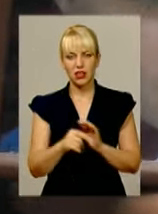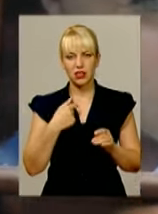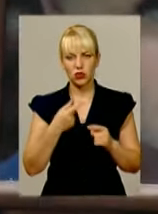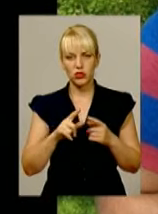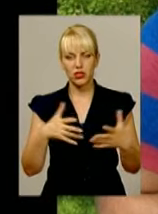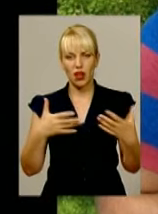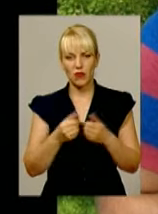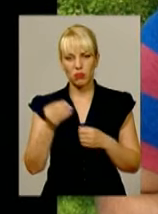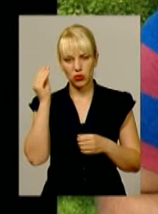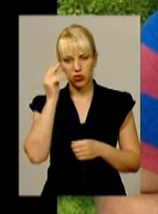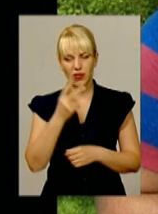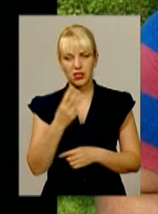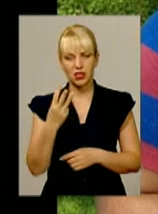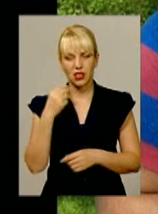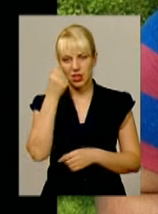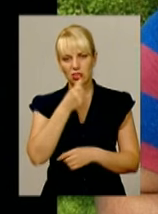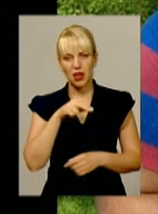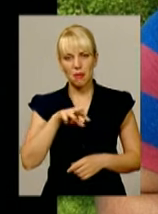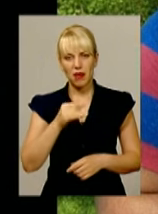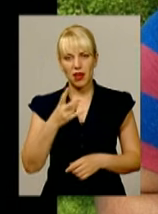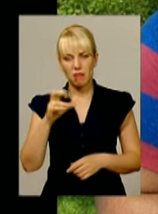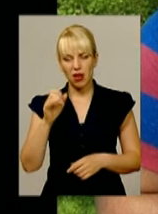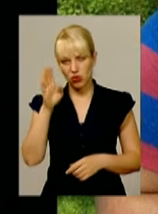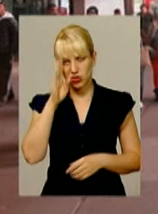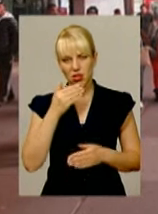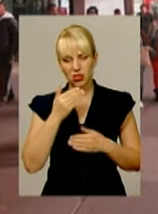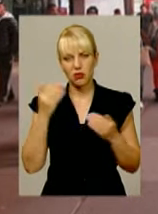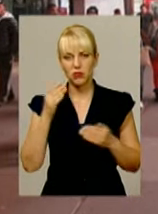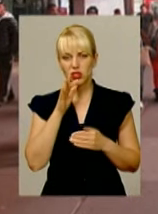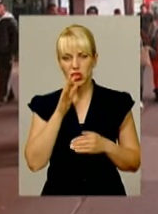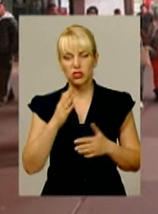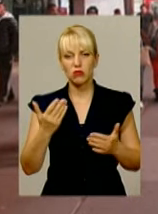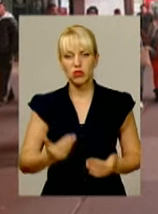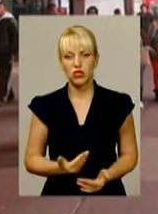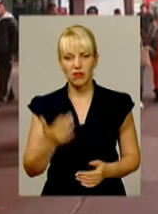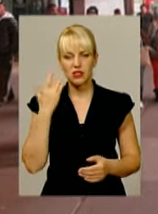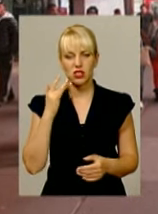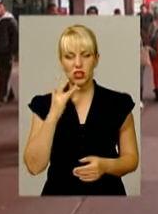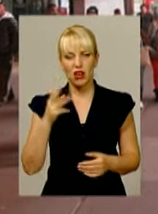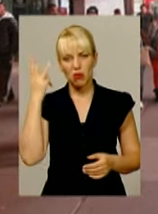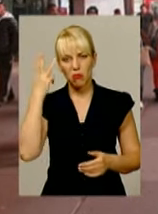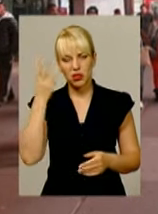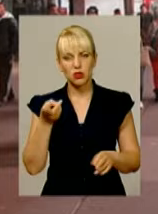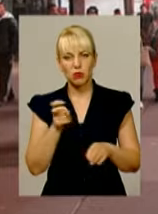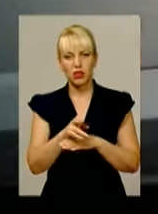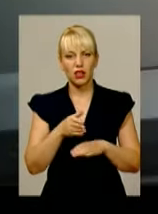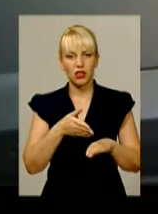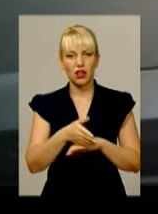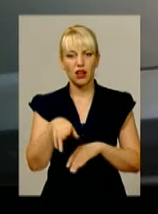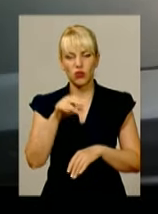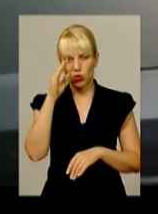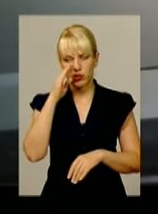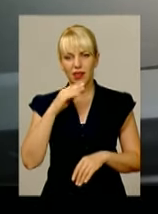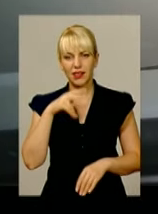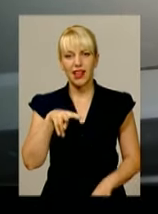підозрюється 23-річного Євгена Неймака. Останнім часом чоловік живе у США. На Хмельниччину приїхав до тата – Летичівського бізнесмена.